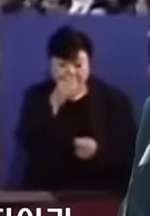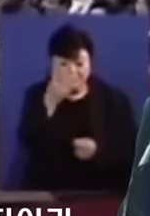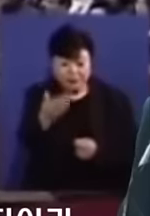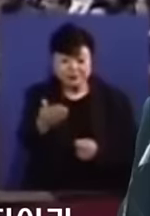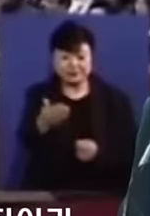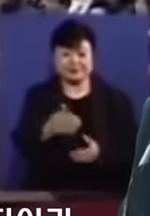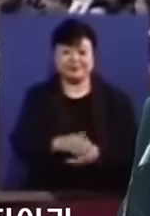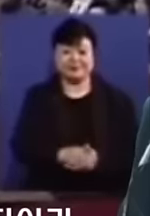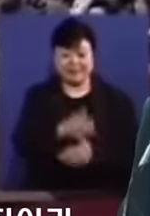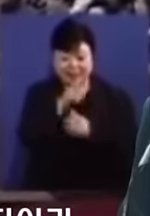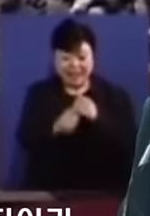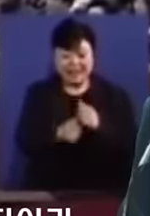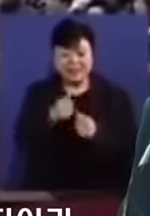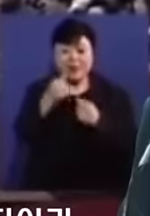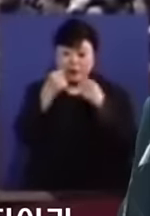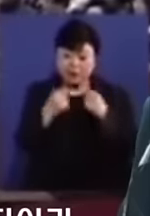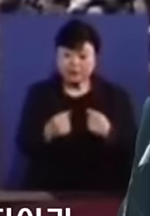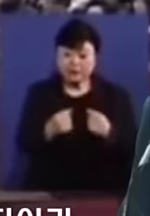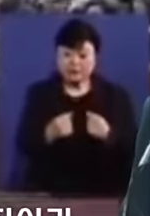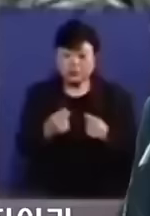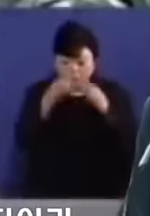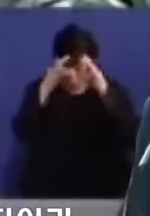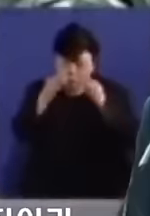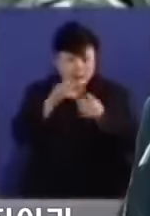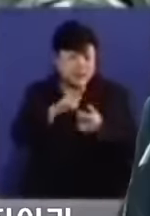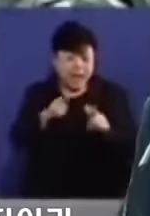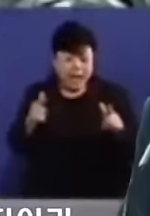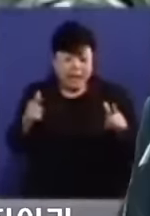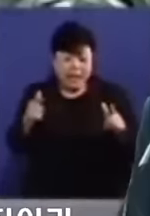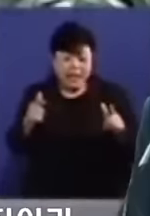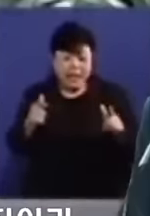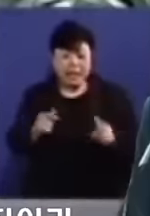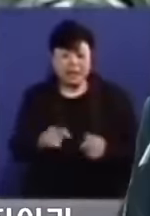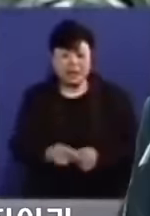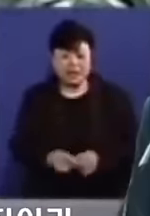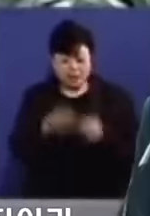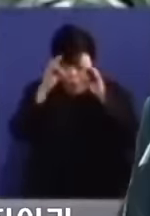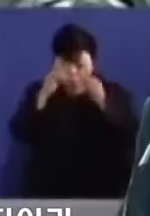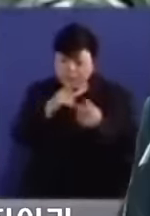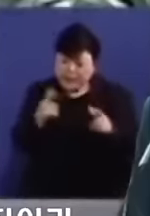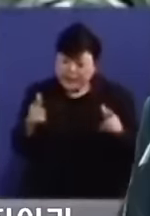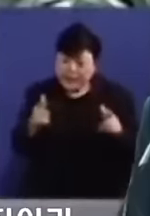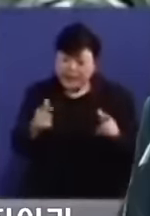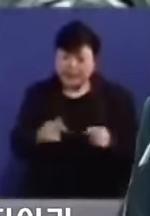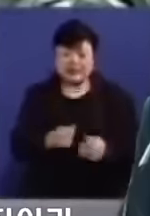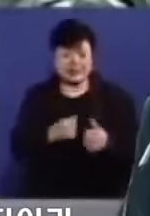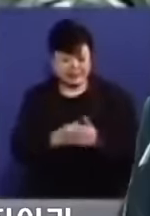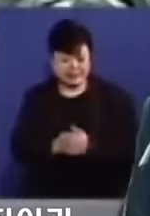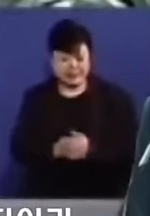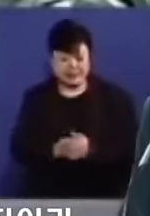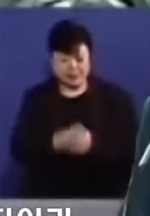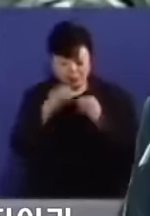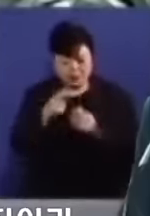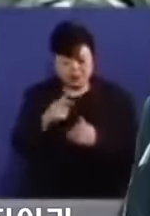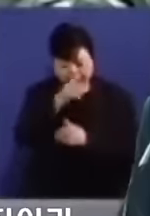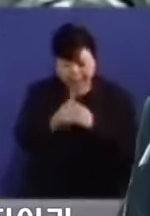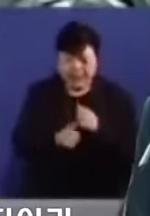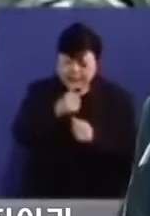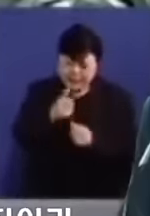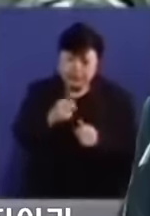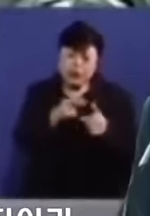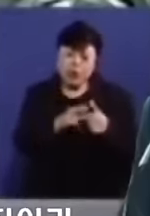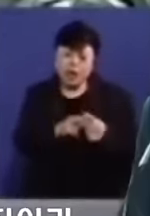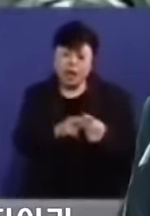여러분, 하나님은 계시지만 눈에 안 보입니다. 정의상학적으로 눈에 안 보입니다. 그러니 눈에 안 보이는